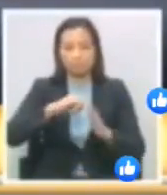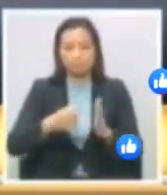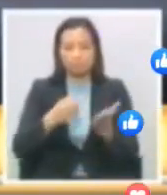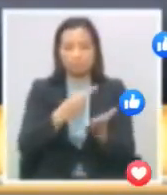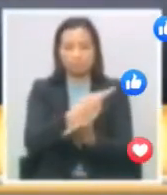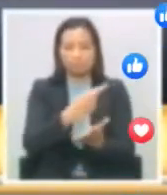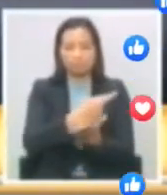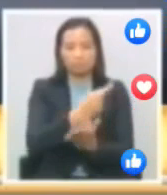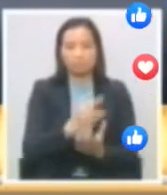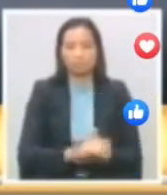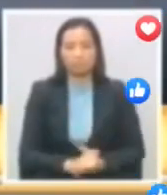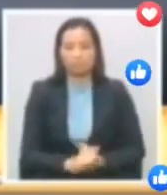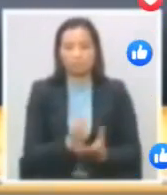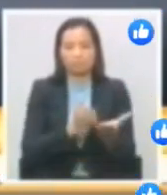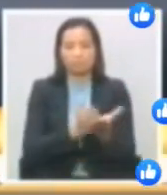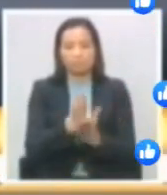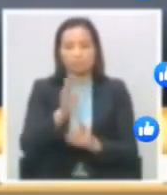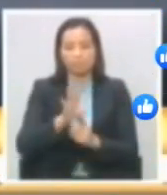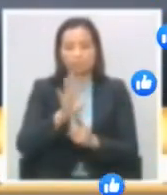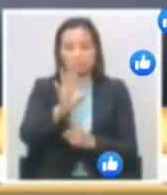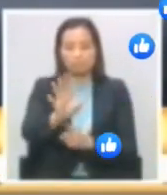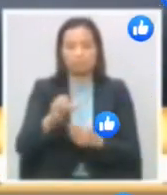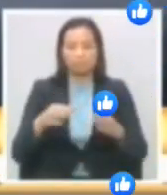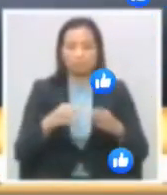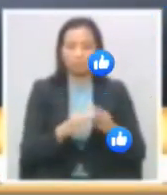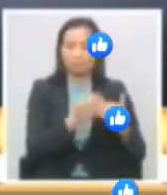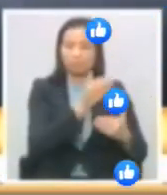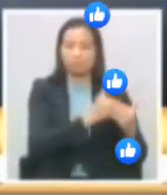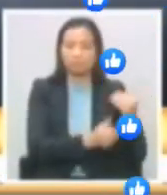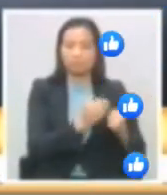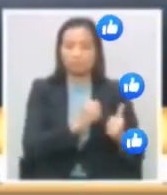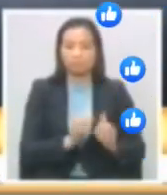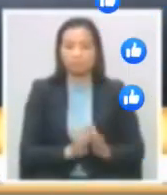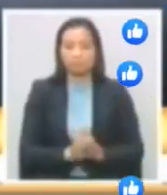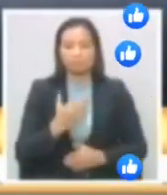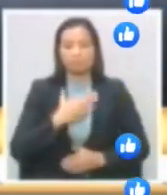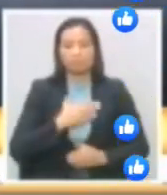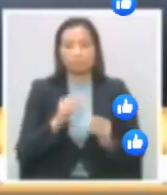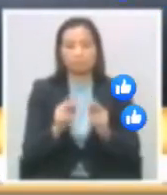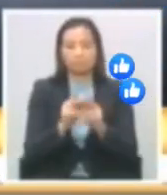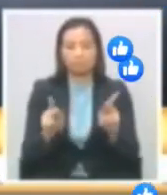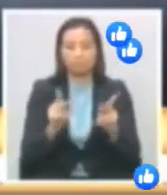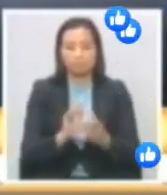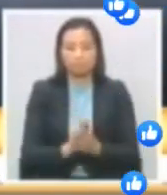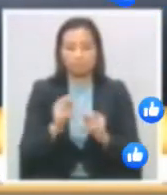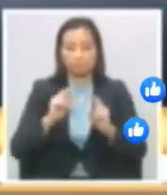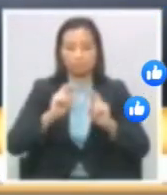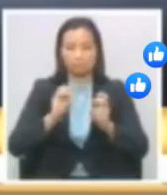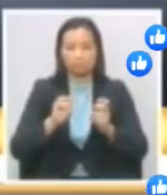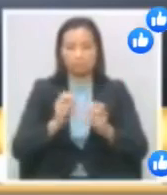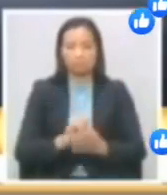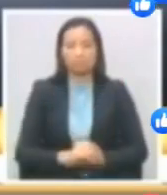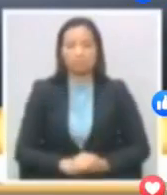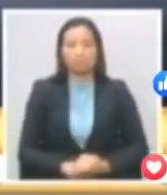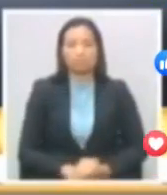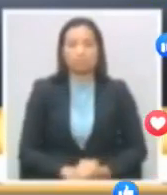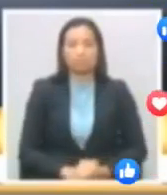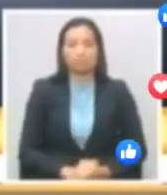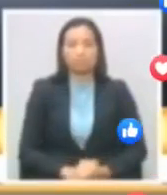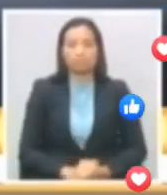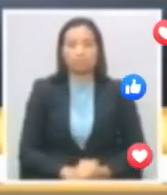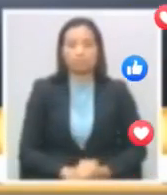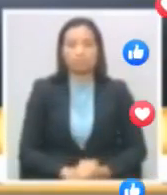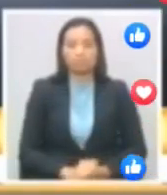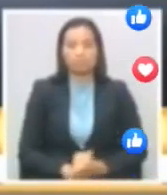รีเขต4พรรคประชาธิปัตย์ครับในฐานะกรรมาธิการครับเรื่องของประเด็น